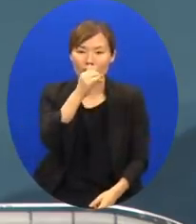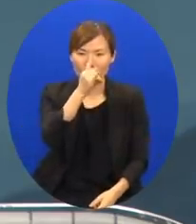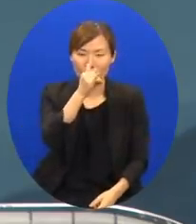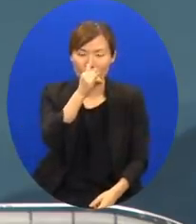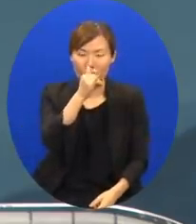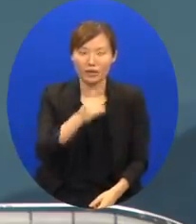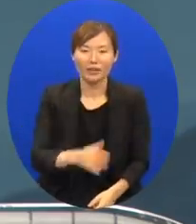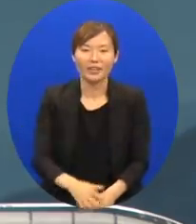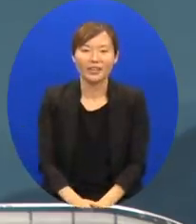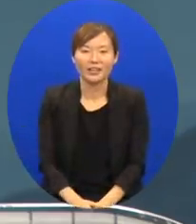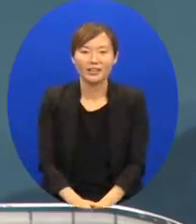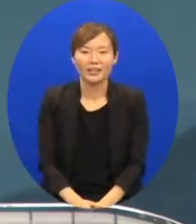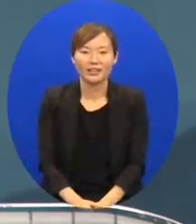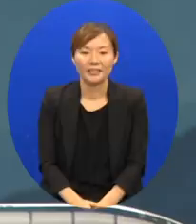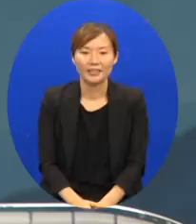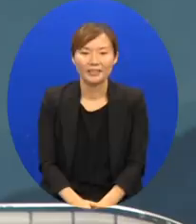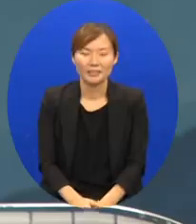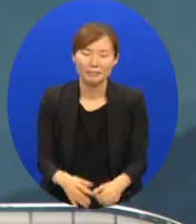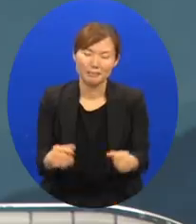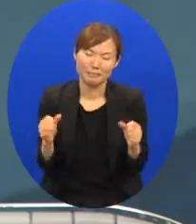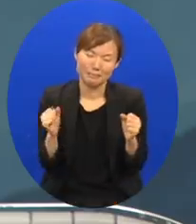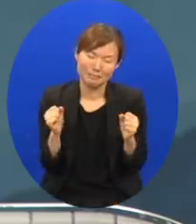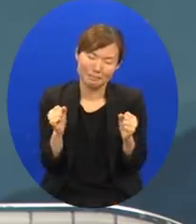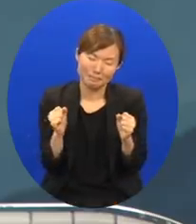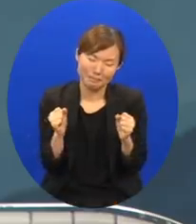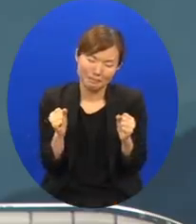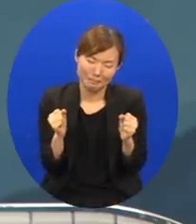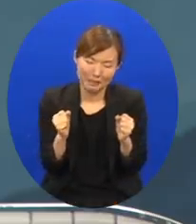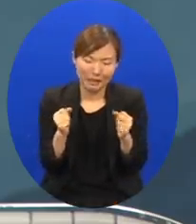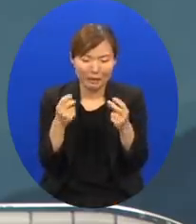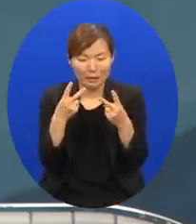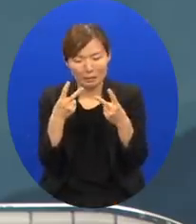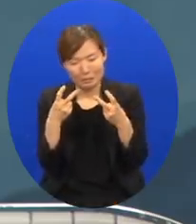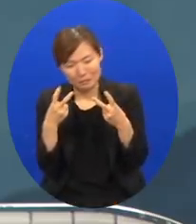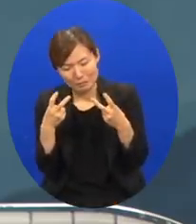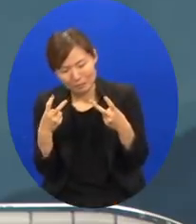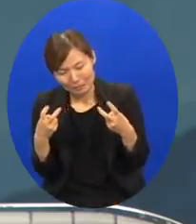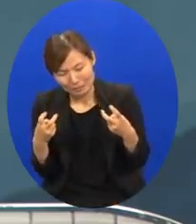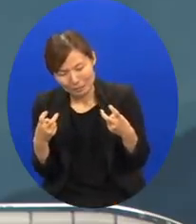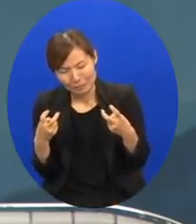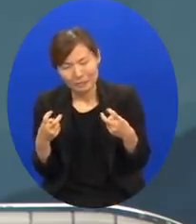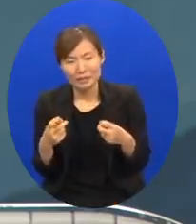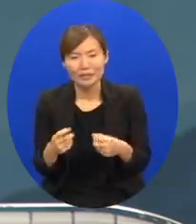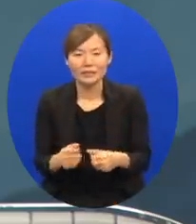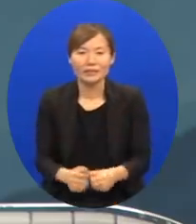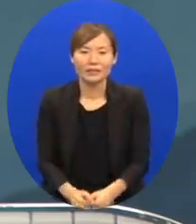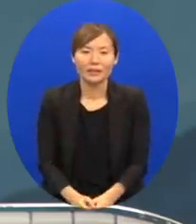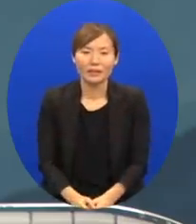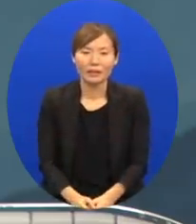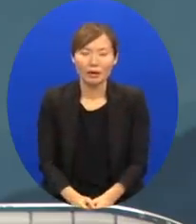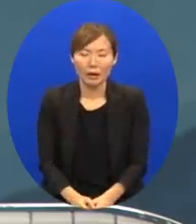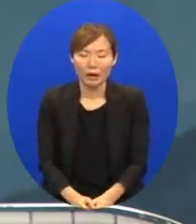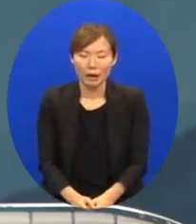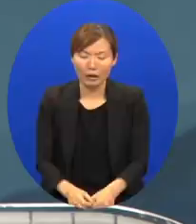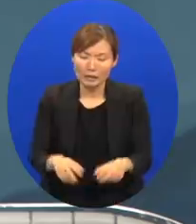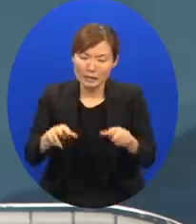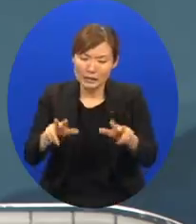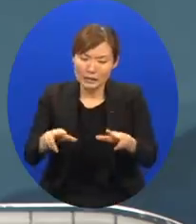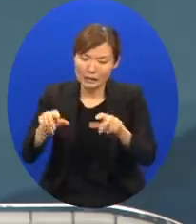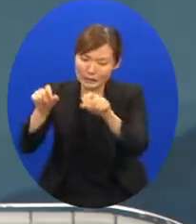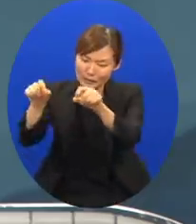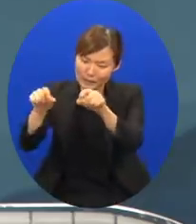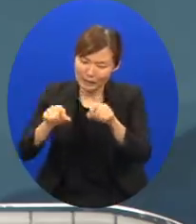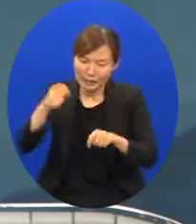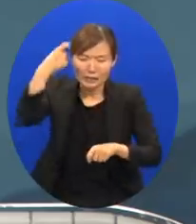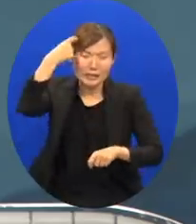추억 돌고 그 밤을 지냈는지 모르는 그 때 그 추위 겹 느낌이 지금도 제게 생생하게